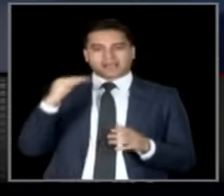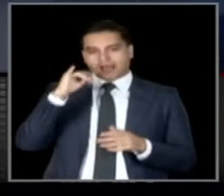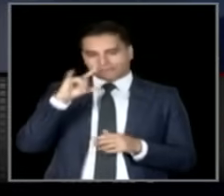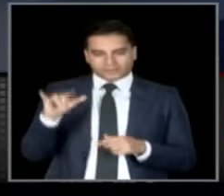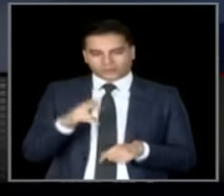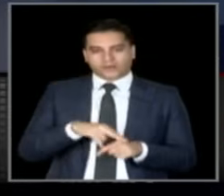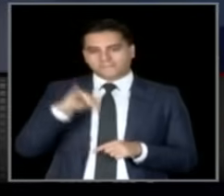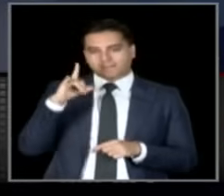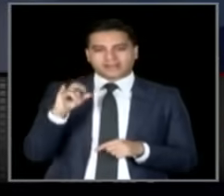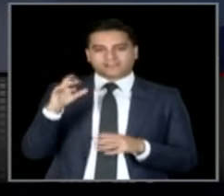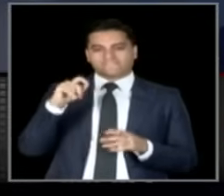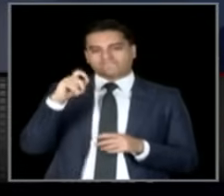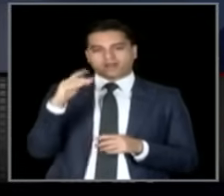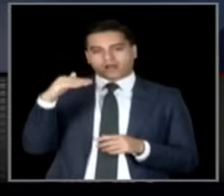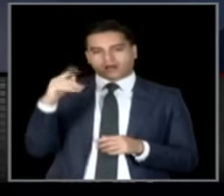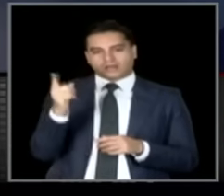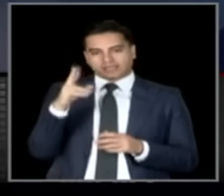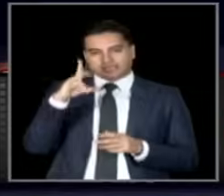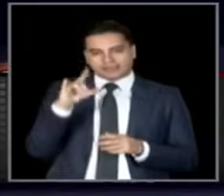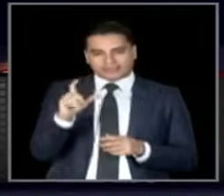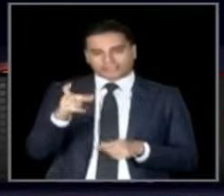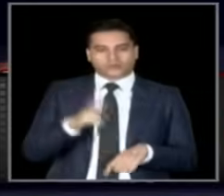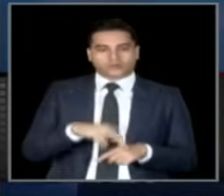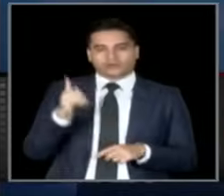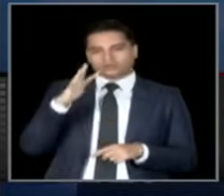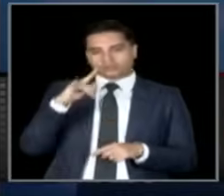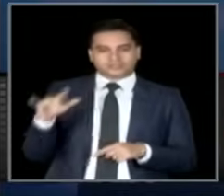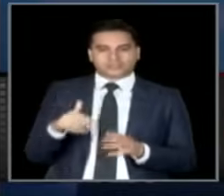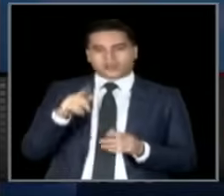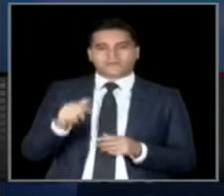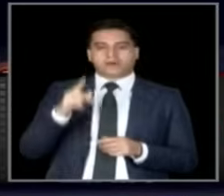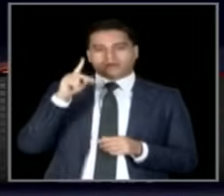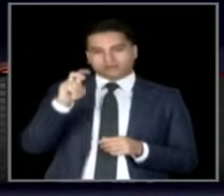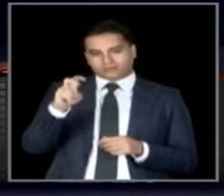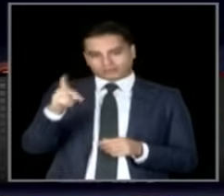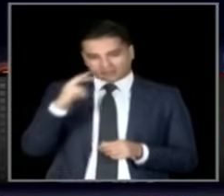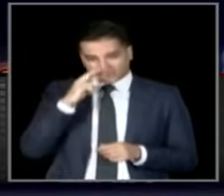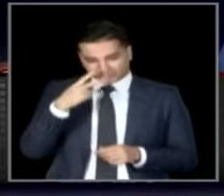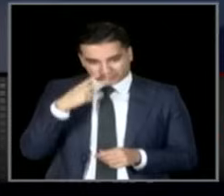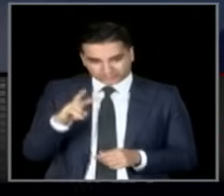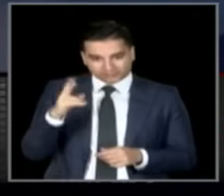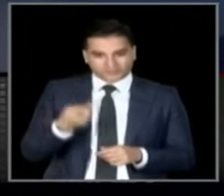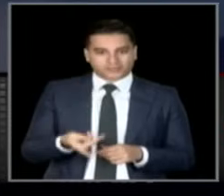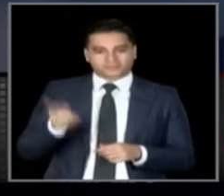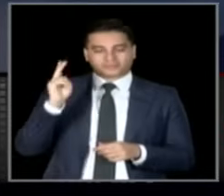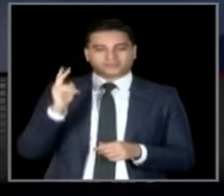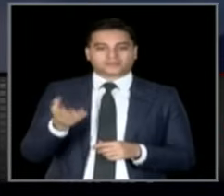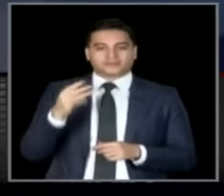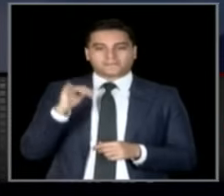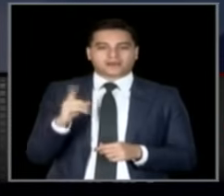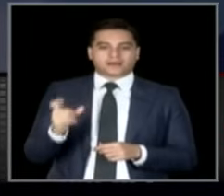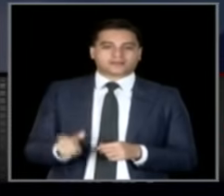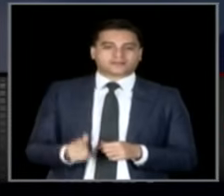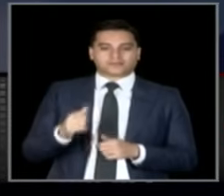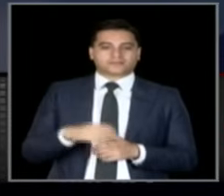الدين، وهند رستم، ورشدي أباظة. كنت هتقولي رشدي أباظة؟ أيوه. طب حظك حلو. ميرنا